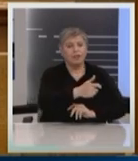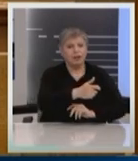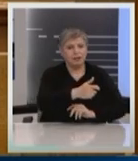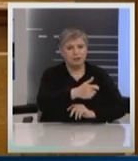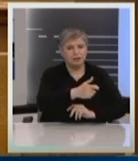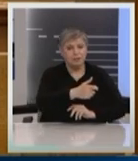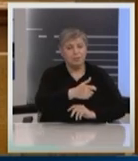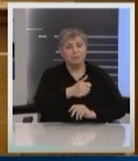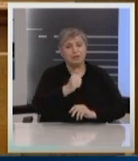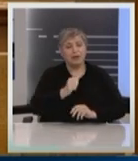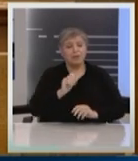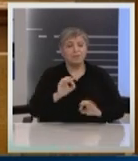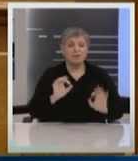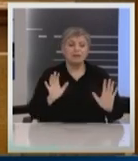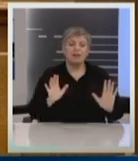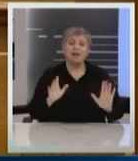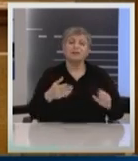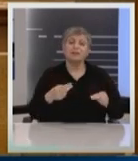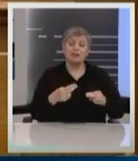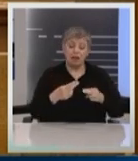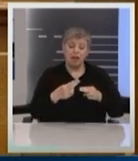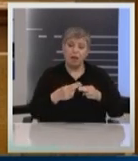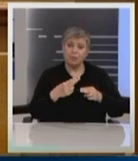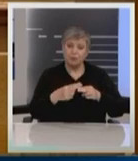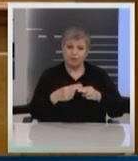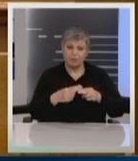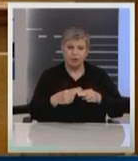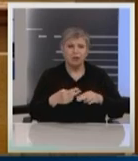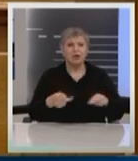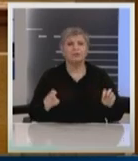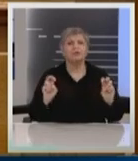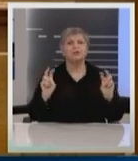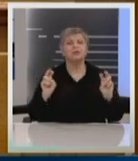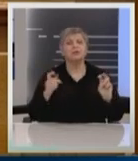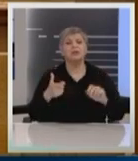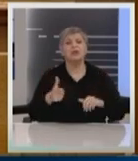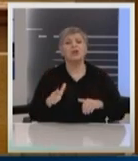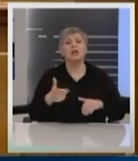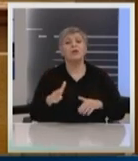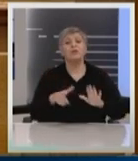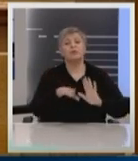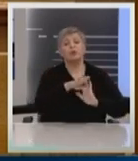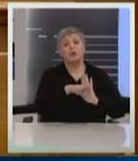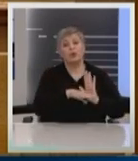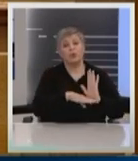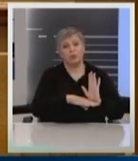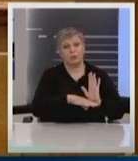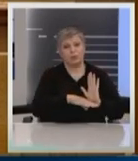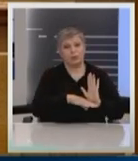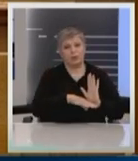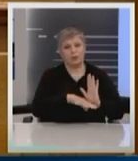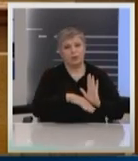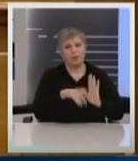πρέπει να υποβάλει αίτηση, να μετάσχει επισήμως του φτωχοκομείου, να εγγραφεί στο ληξιαρχείο του